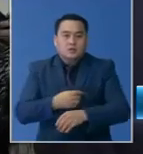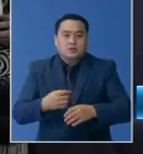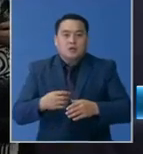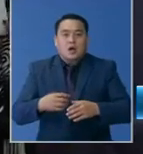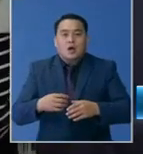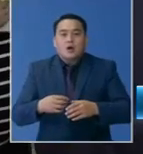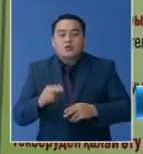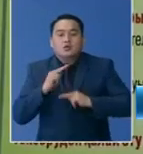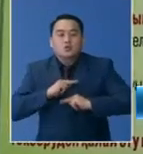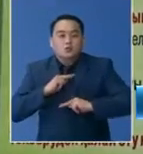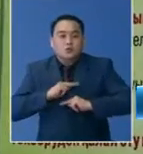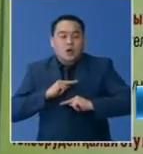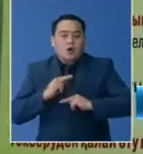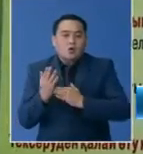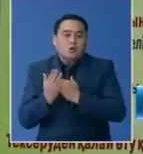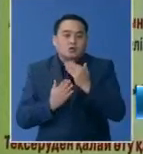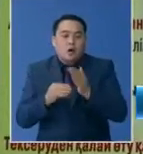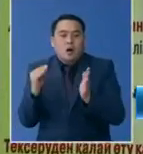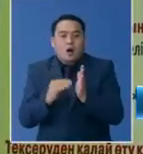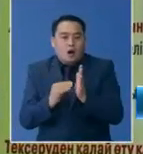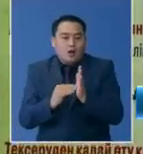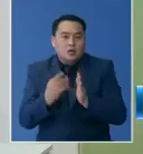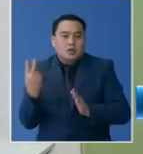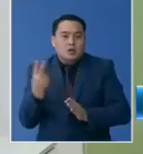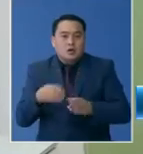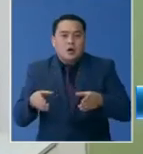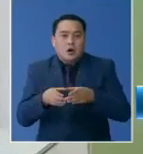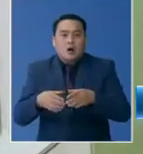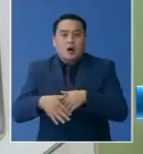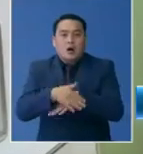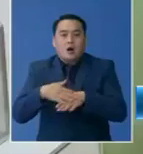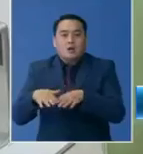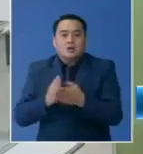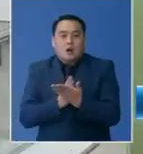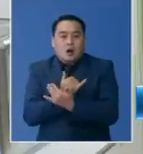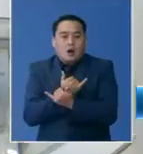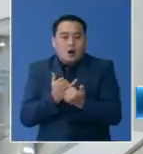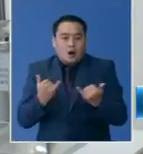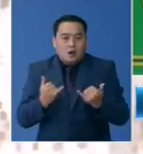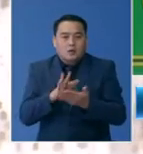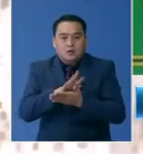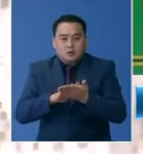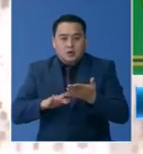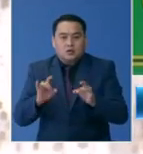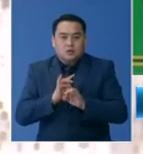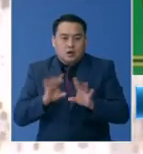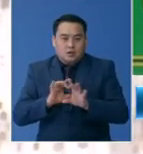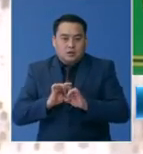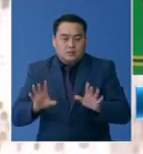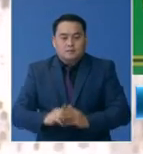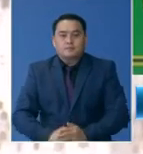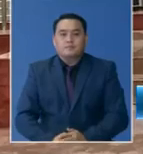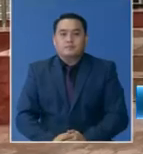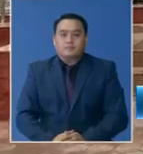атқарылып жатқан жұмыстарды жоғары бағалады. Қос мекеменің ұжымына халыққа сапалы қызмет көрсетуді жалғастыра беруге шақырды.